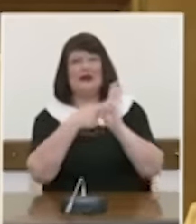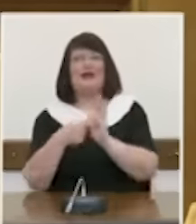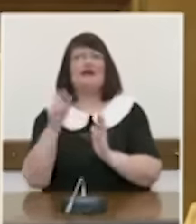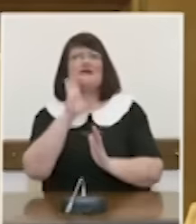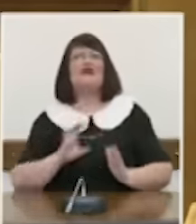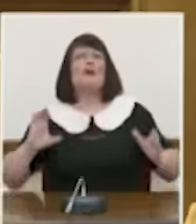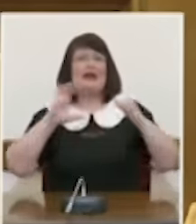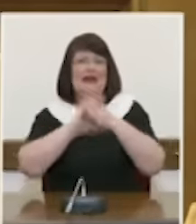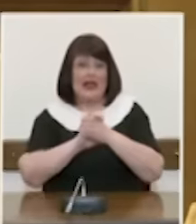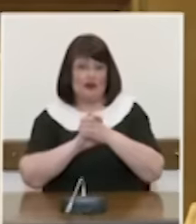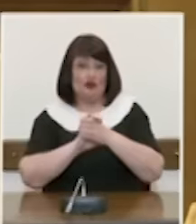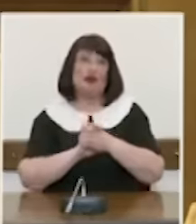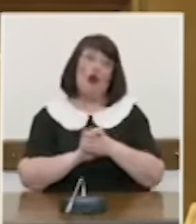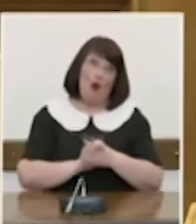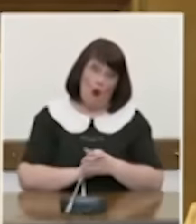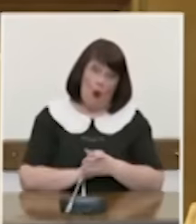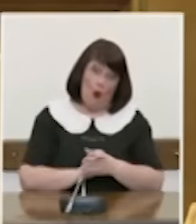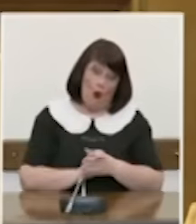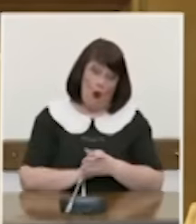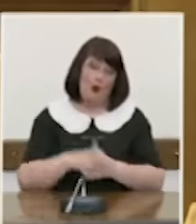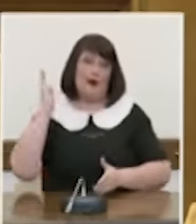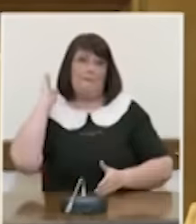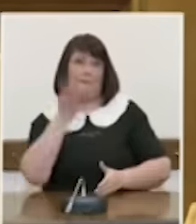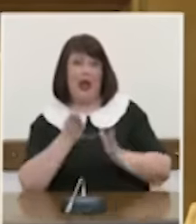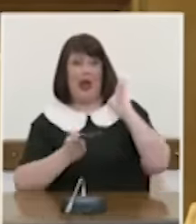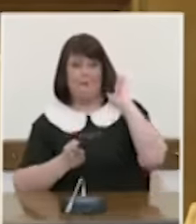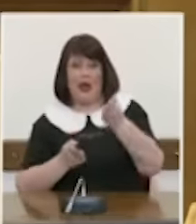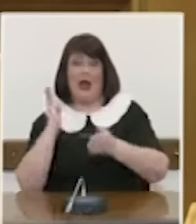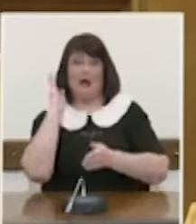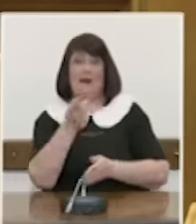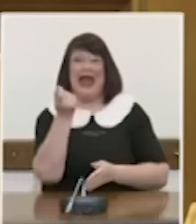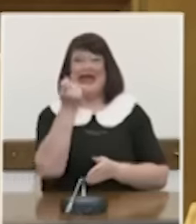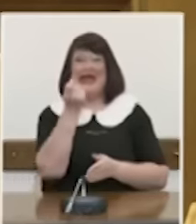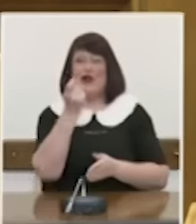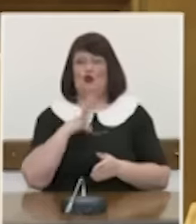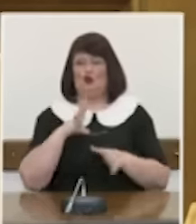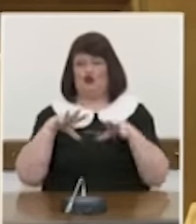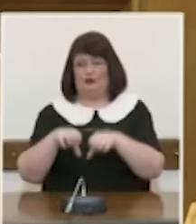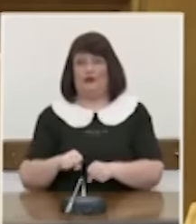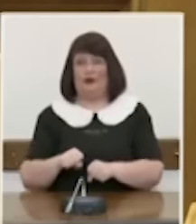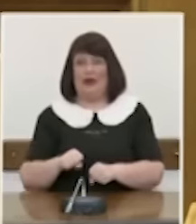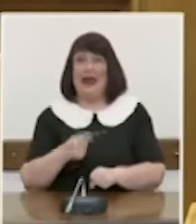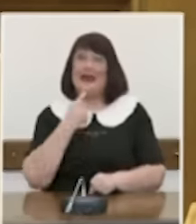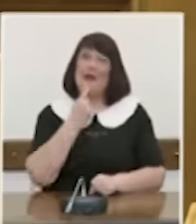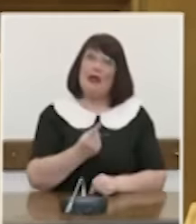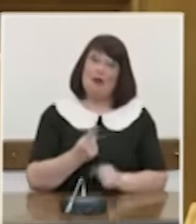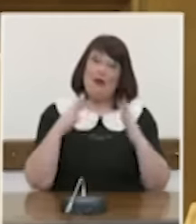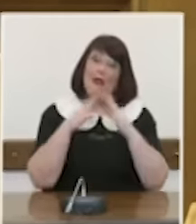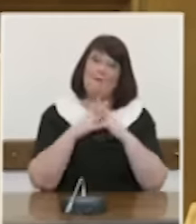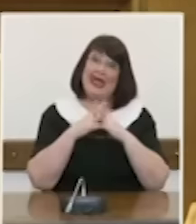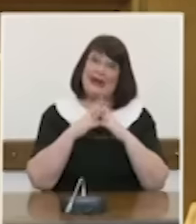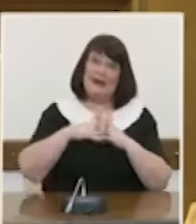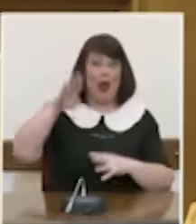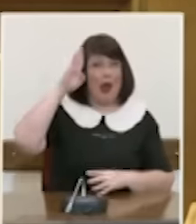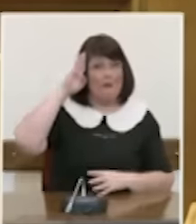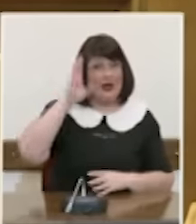ότι χτυπάει τάχα τα μονοπόλια. Για να μην μιλήσουμε για τον πόλεμο Ηνωμένων Πολιτειών Αμερικής